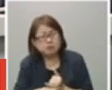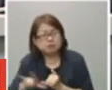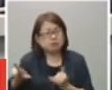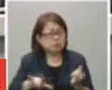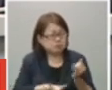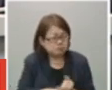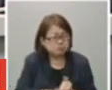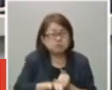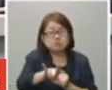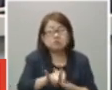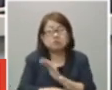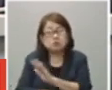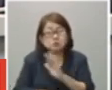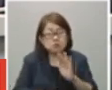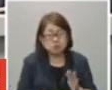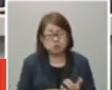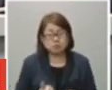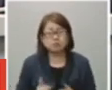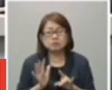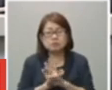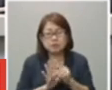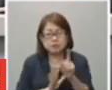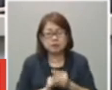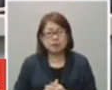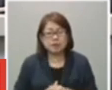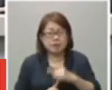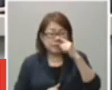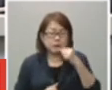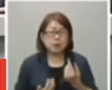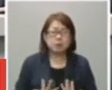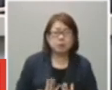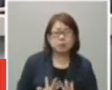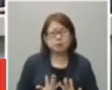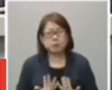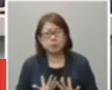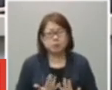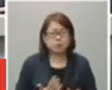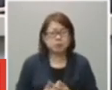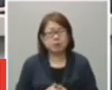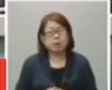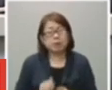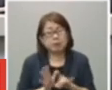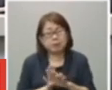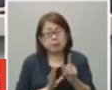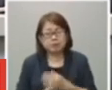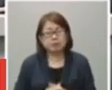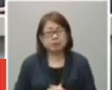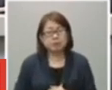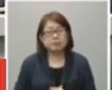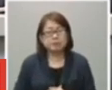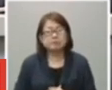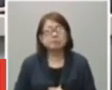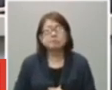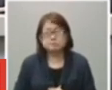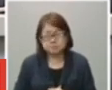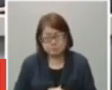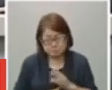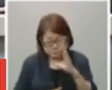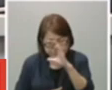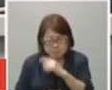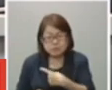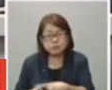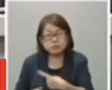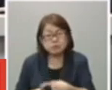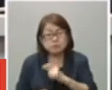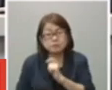และสุดท้ายเป็นไงครับคนไทยก็รอไปสุดท้ายก็ต้องไปใช้เครื่องเอกชนนั่นแหละครับ